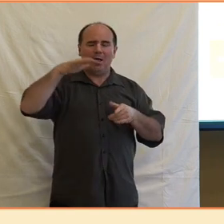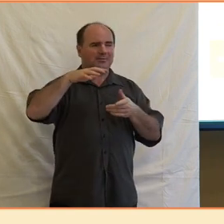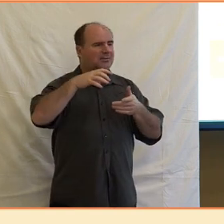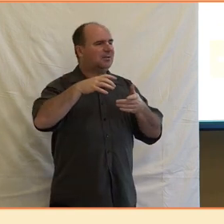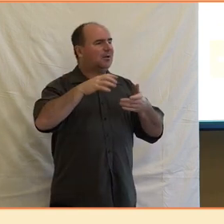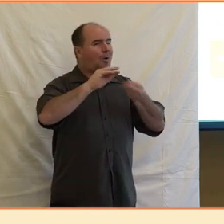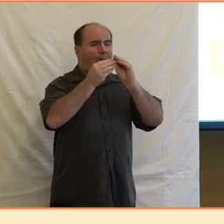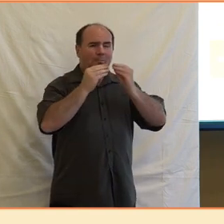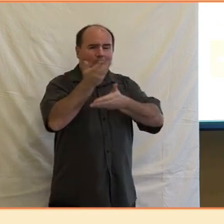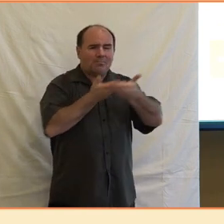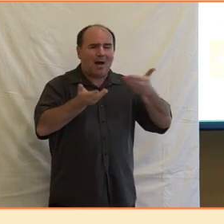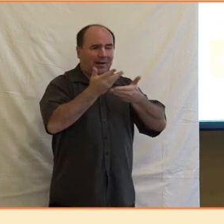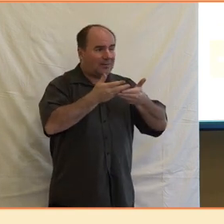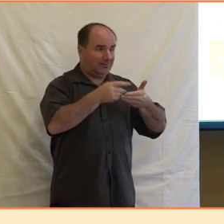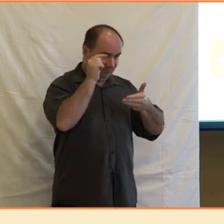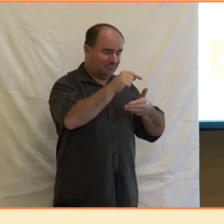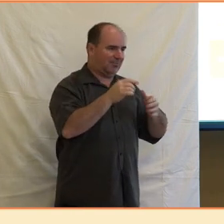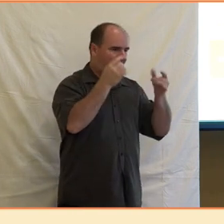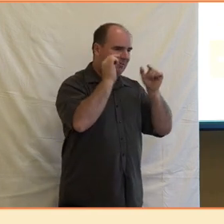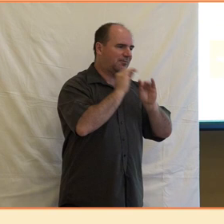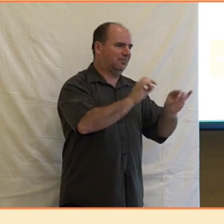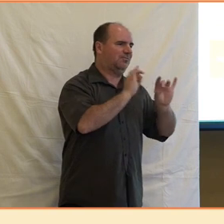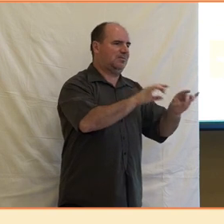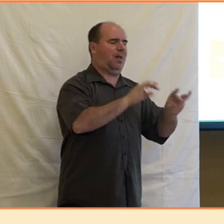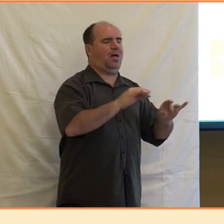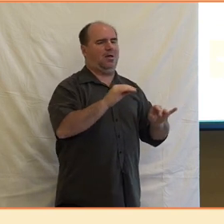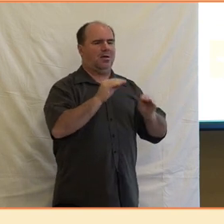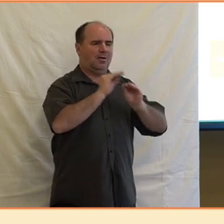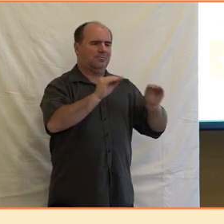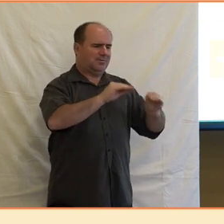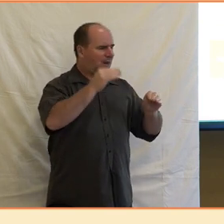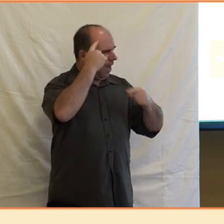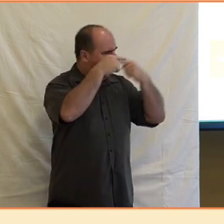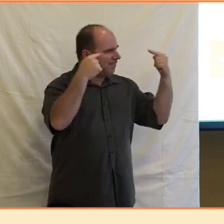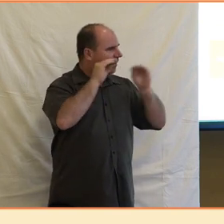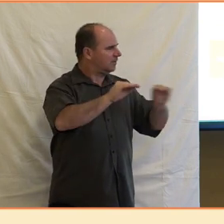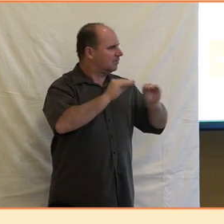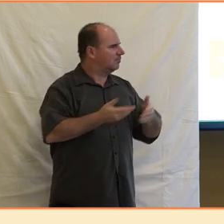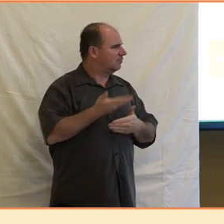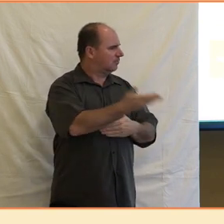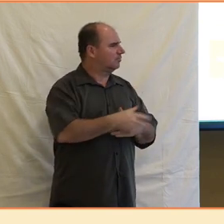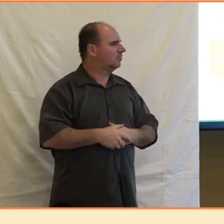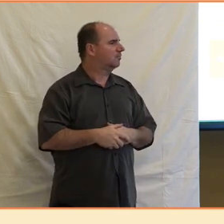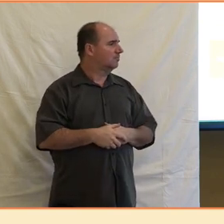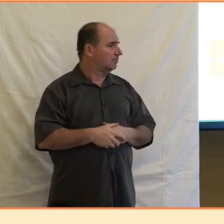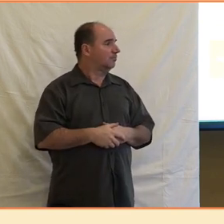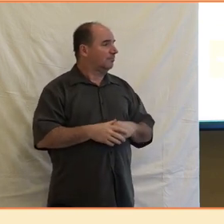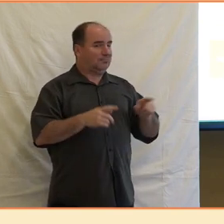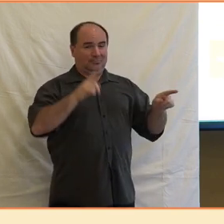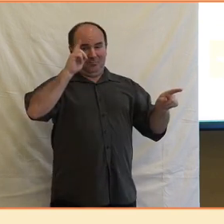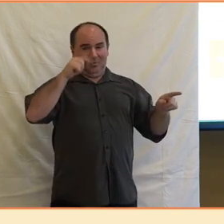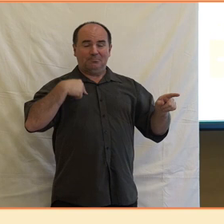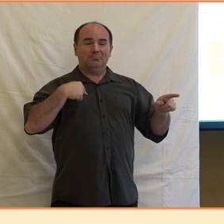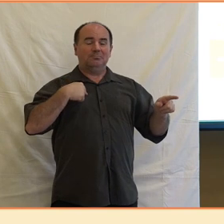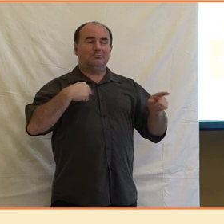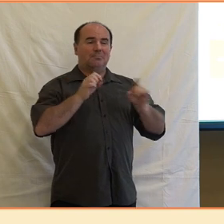říkala ráno, je velice pozitivní, že tito lidé nechtějí zneužívat této technologie, ale naopak